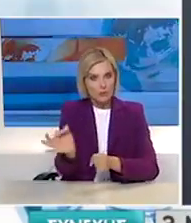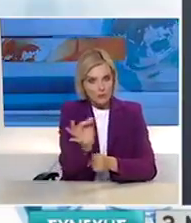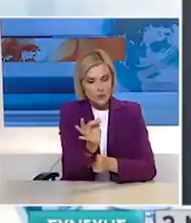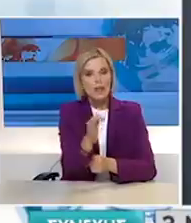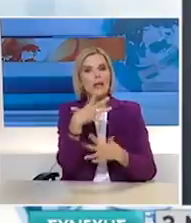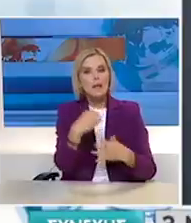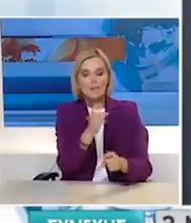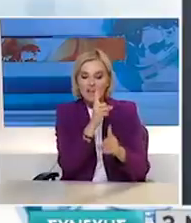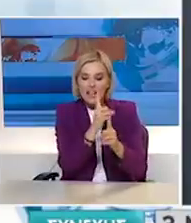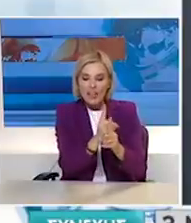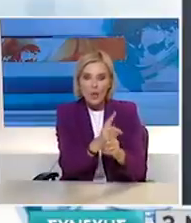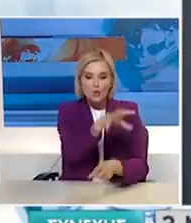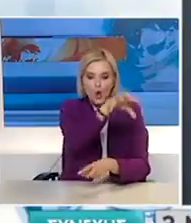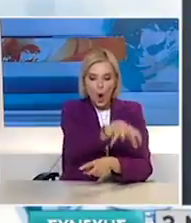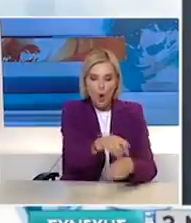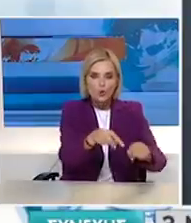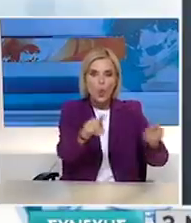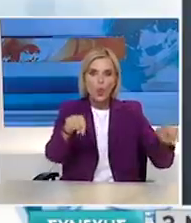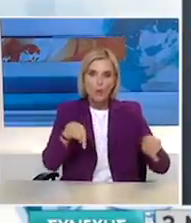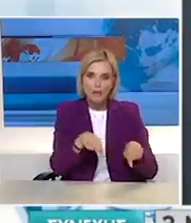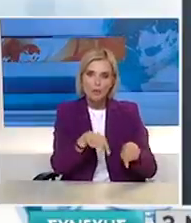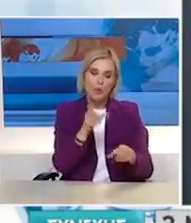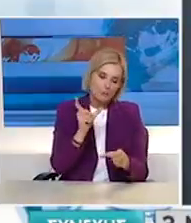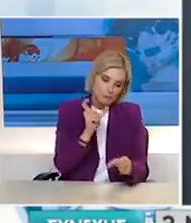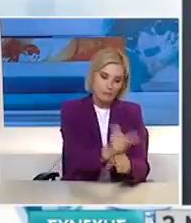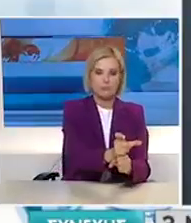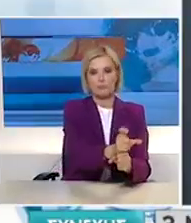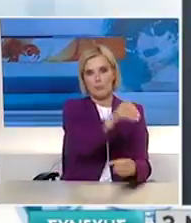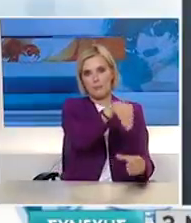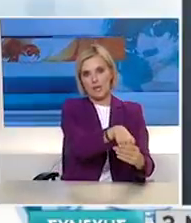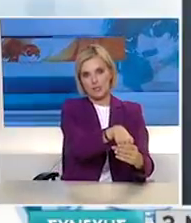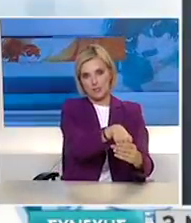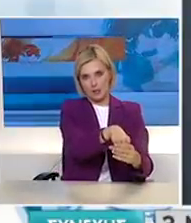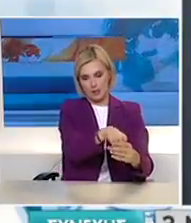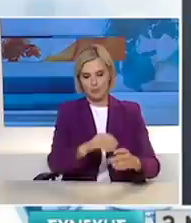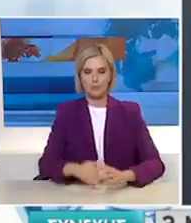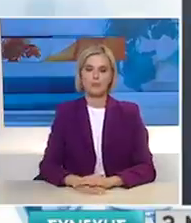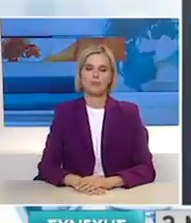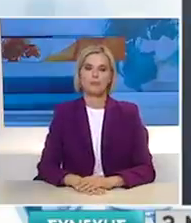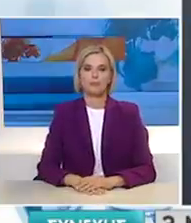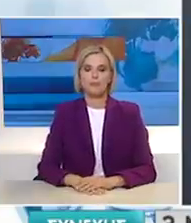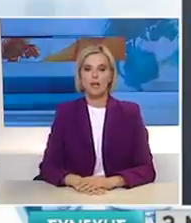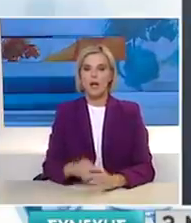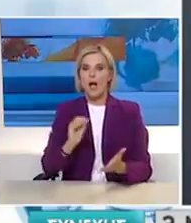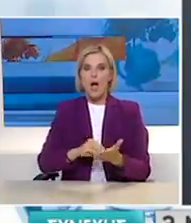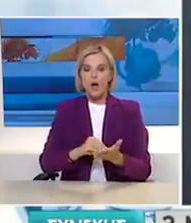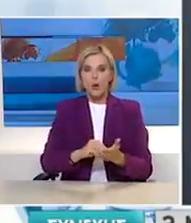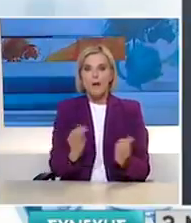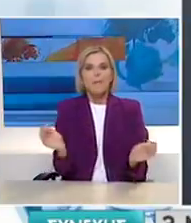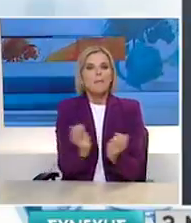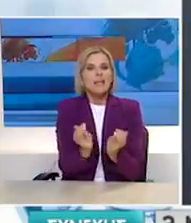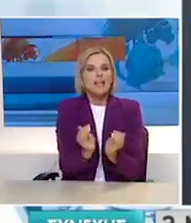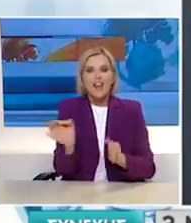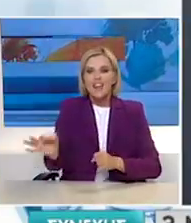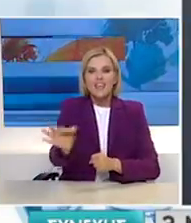είναι ανά πάσα στιγμή έτοιμος για διακομιδή ασθενούς σε δομή υγείας, εάν αυτό κριθεί απαραίτητο. Ειδικά για τους μικρούς νησιωτικούς